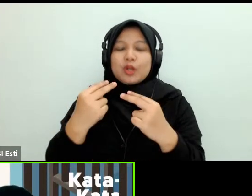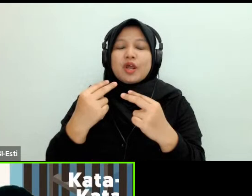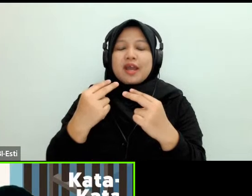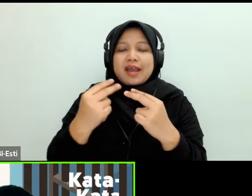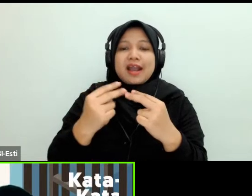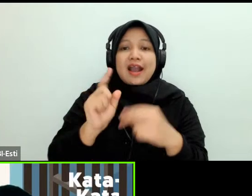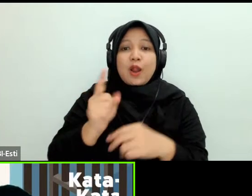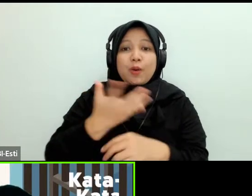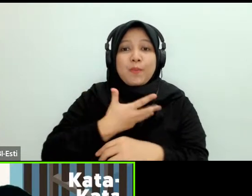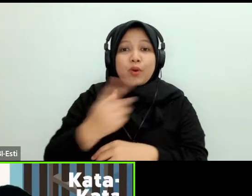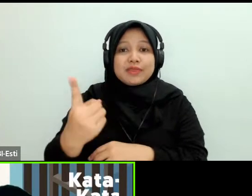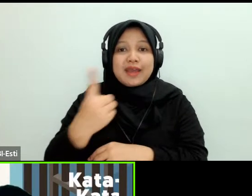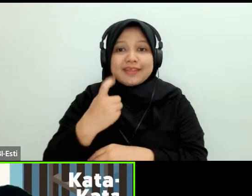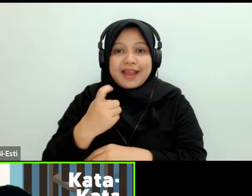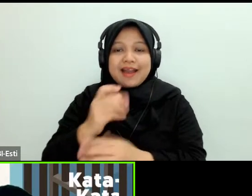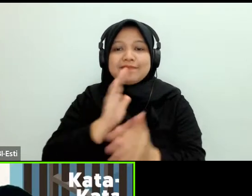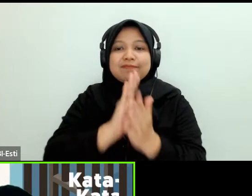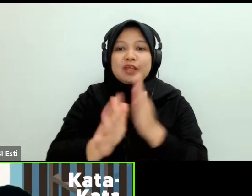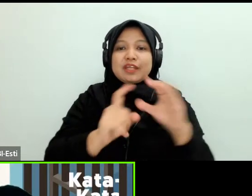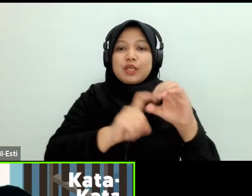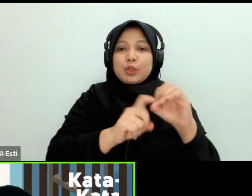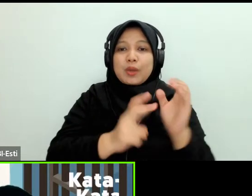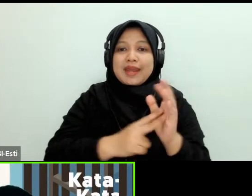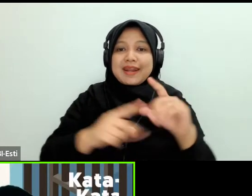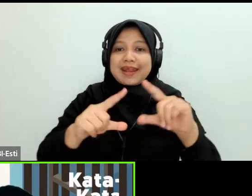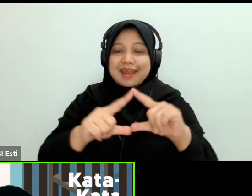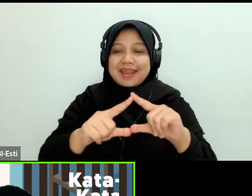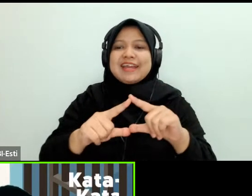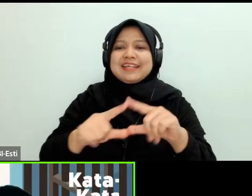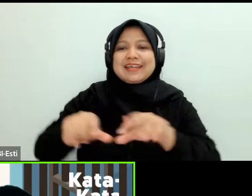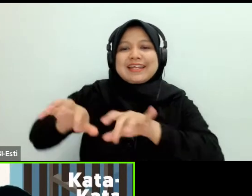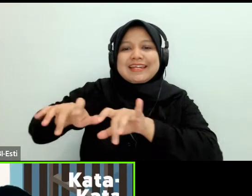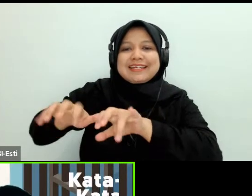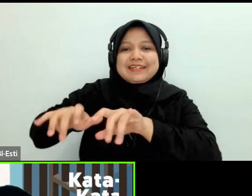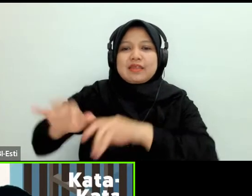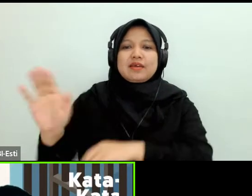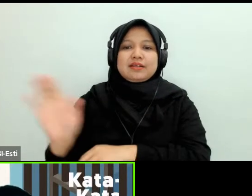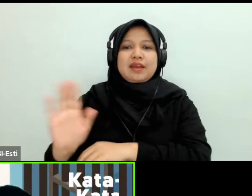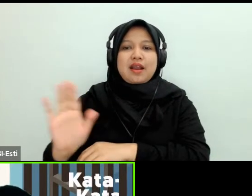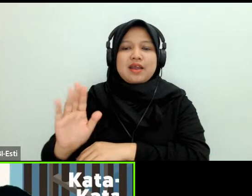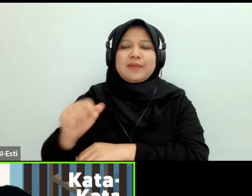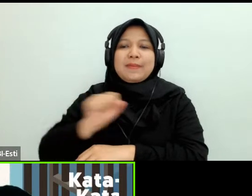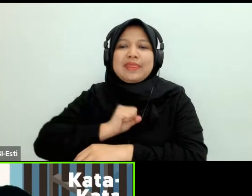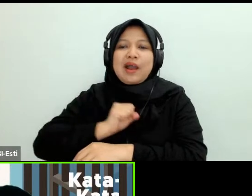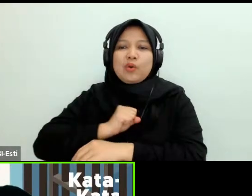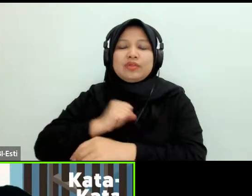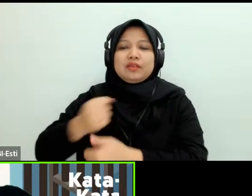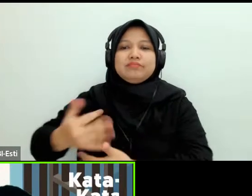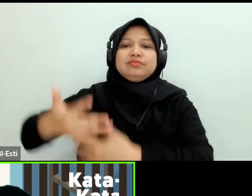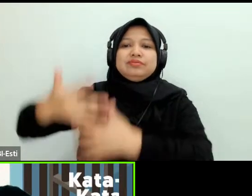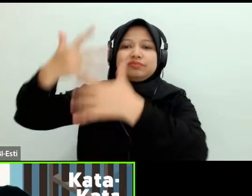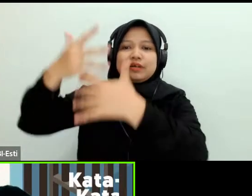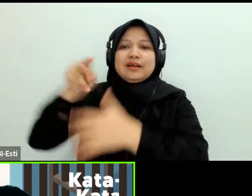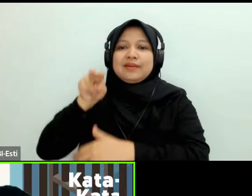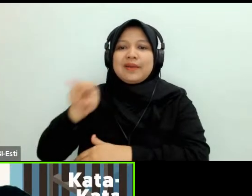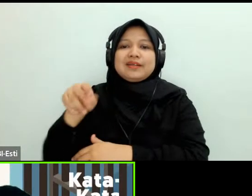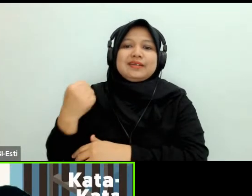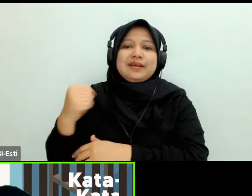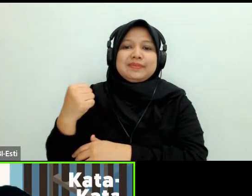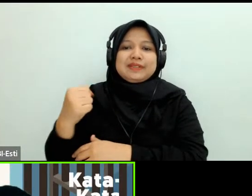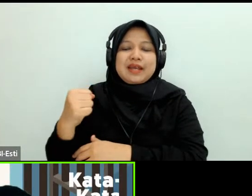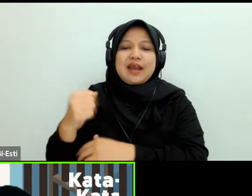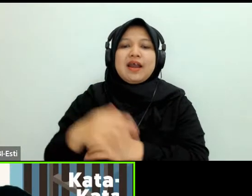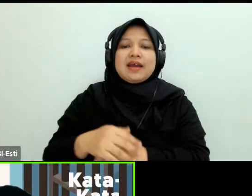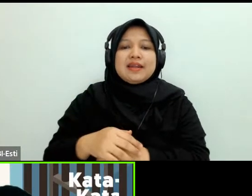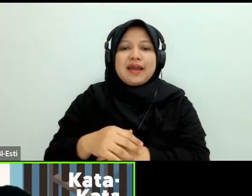kwetiau tumpuk di kolom chat aja di sudah ada beberapa pertanyaan ada tiga pertanyaan yang